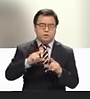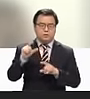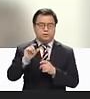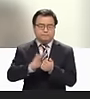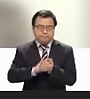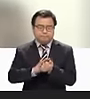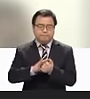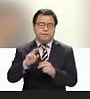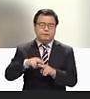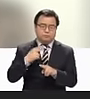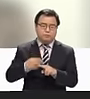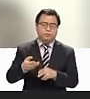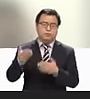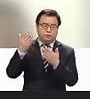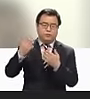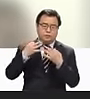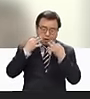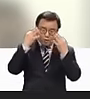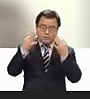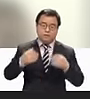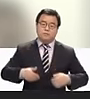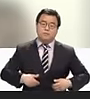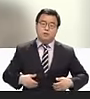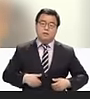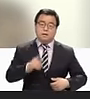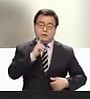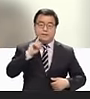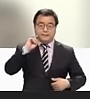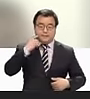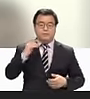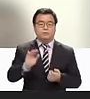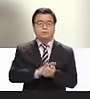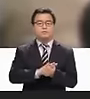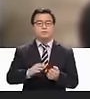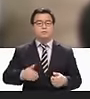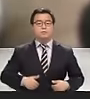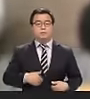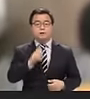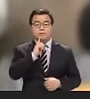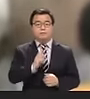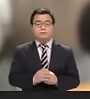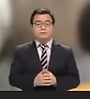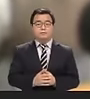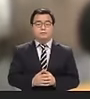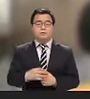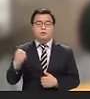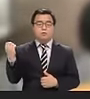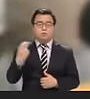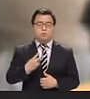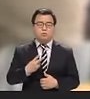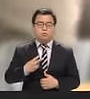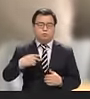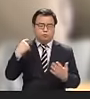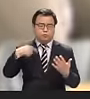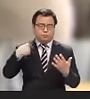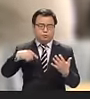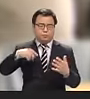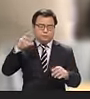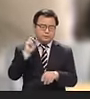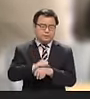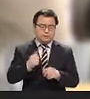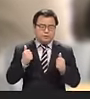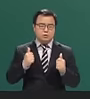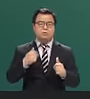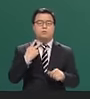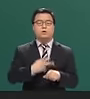하고 정성을 보여야 예쁨도 받고 하는 거지. 또 수업을 열심히 하는 교사가 대우를 못